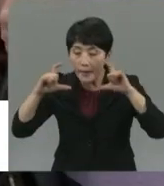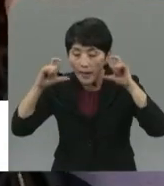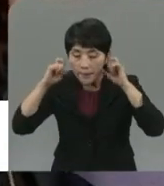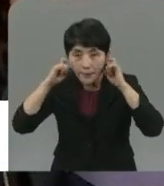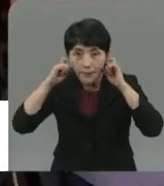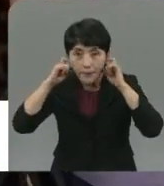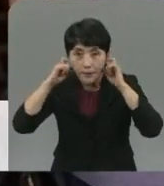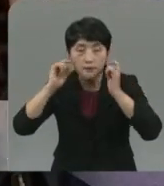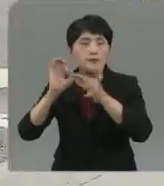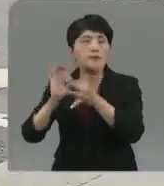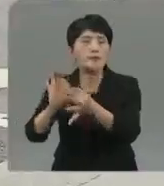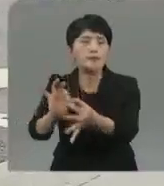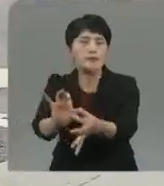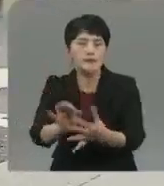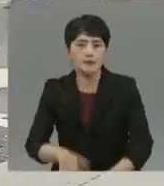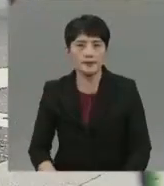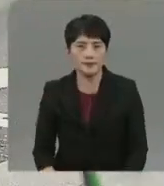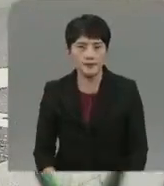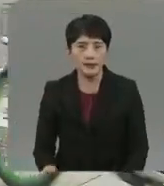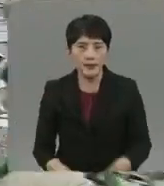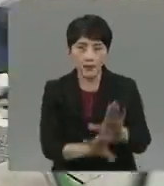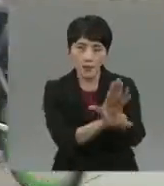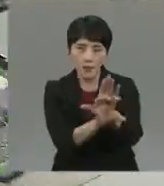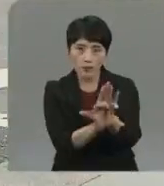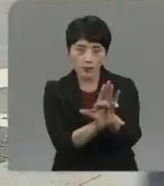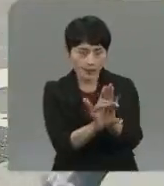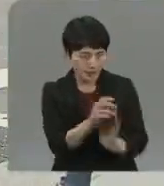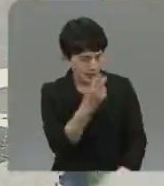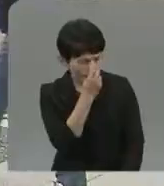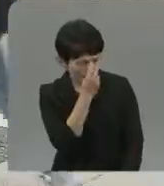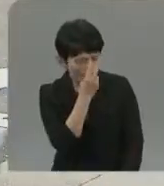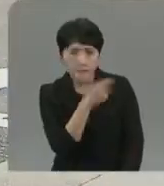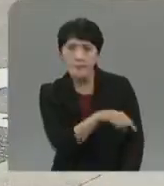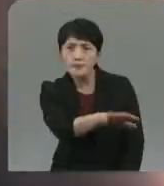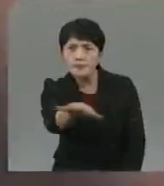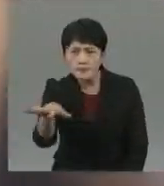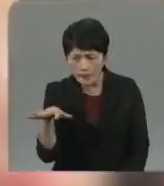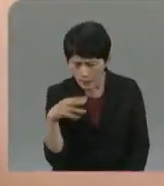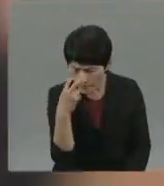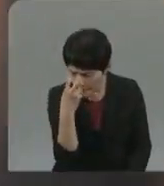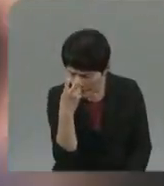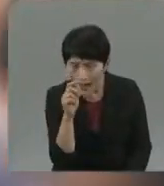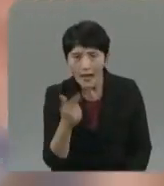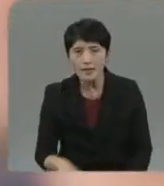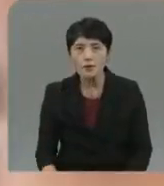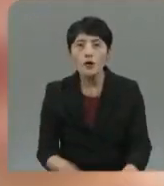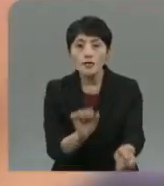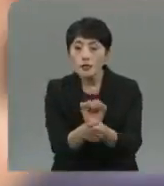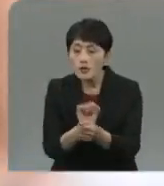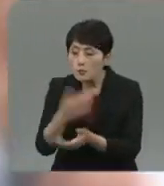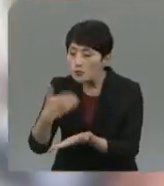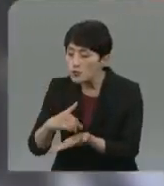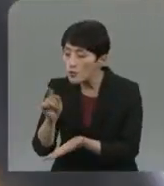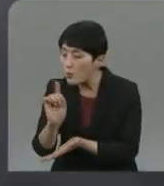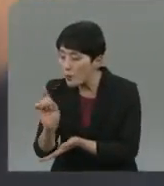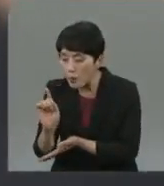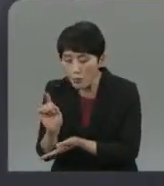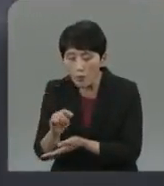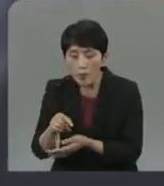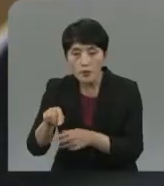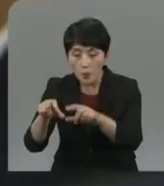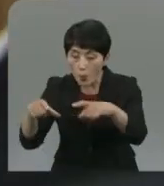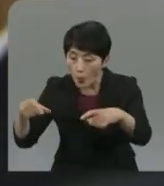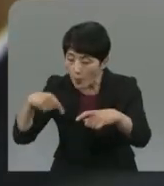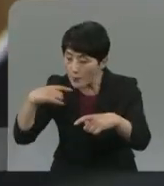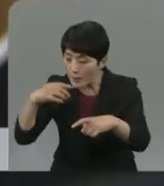费。防疫部门介绍说，对高危人群和易感设施等进行免费 PCR 检测的筛查诊